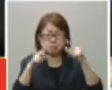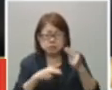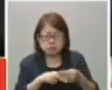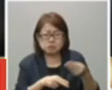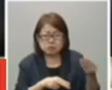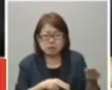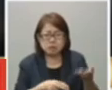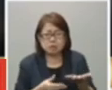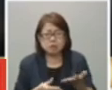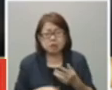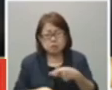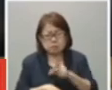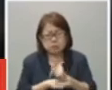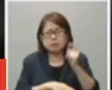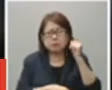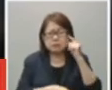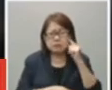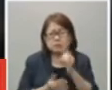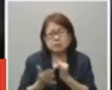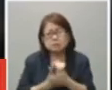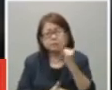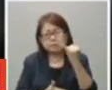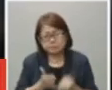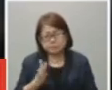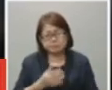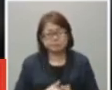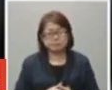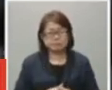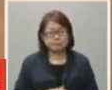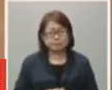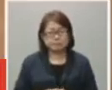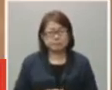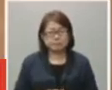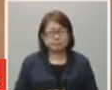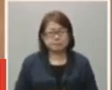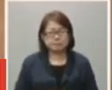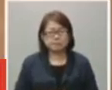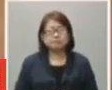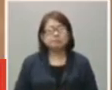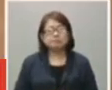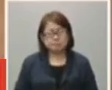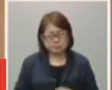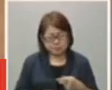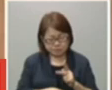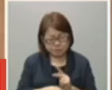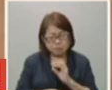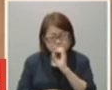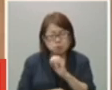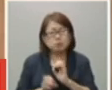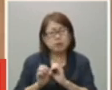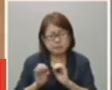ขอให้ท่านประธานได้โปรดวินิจฉัยด้วยครับ ครับก็ชัดเจนนะครับว่าอย่า